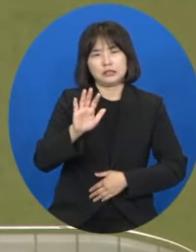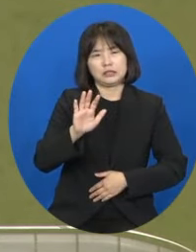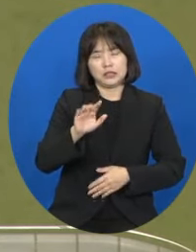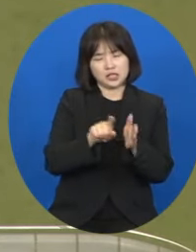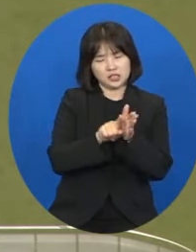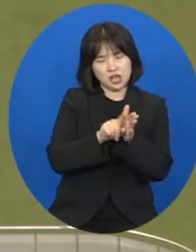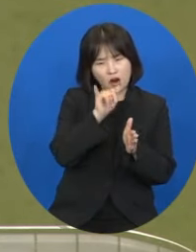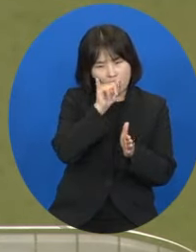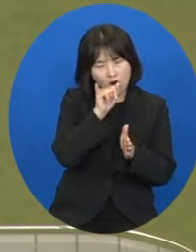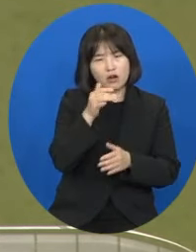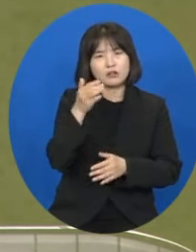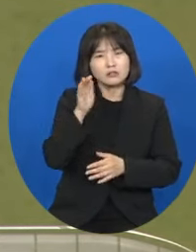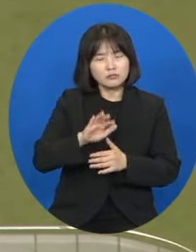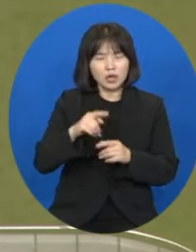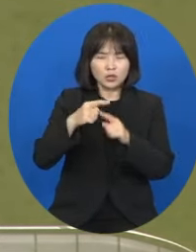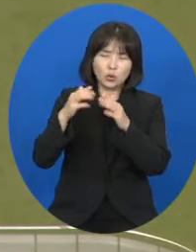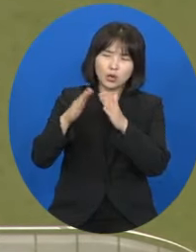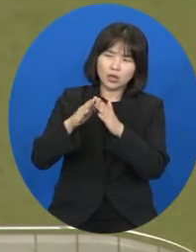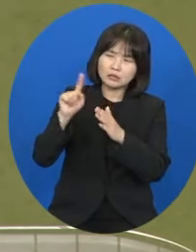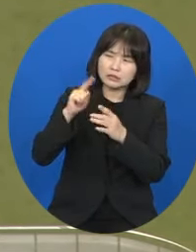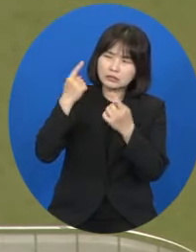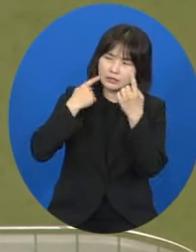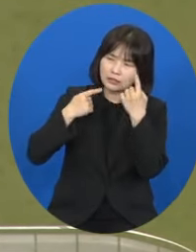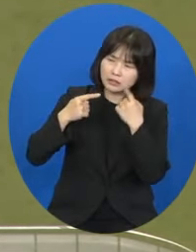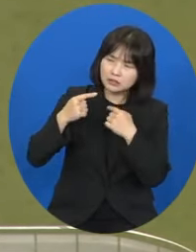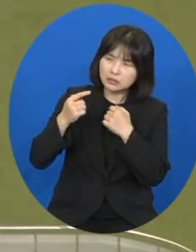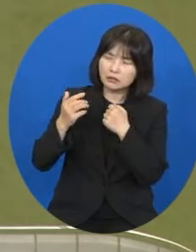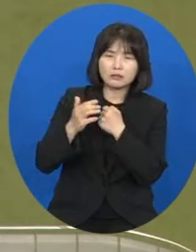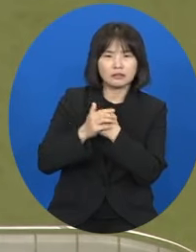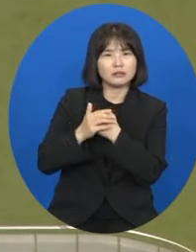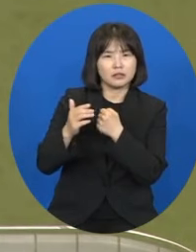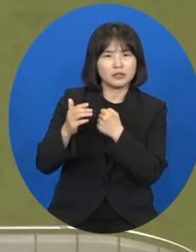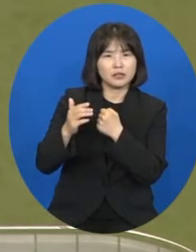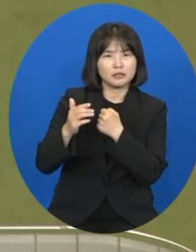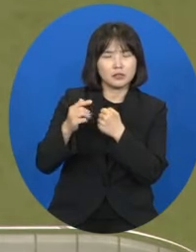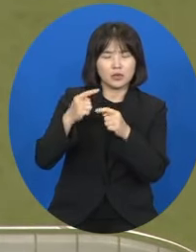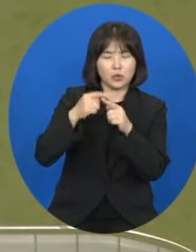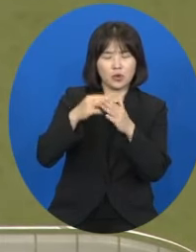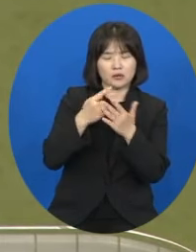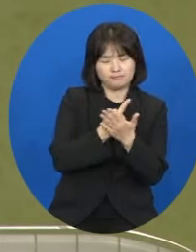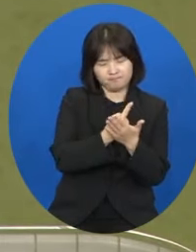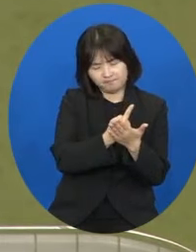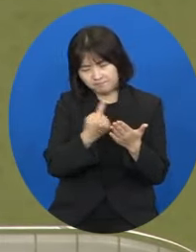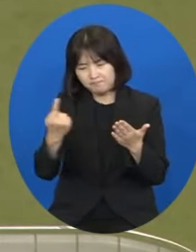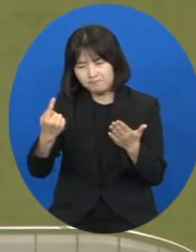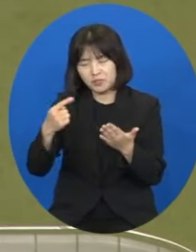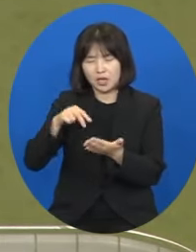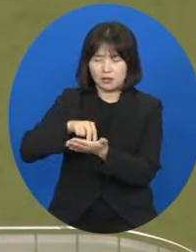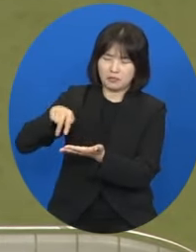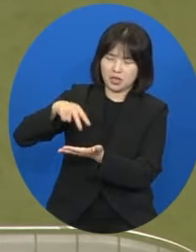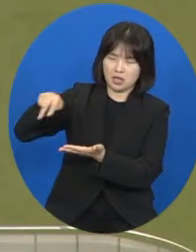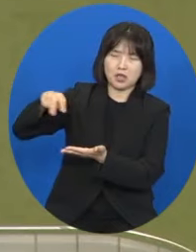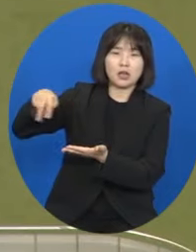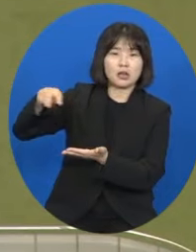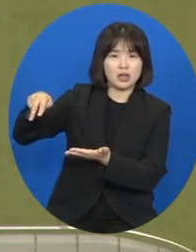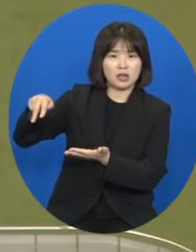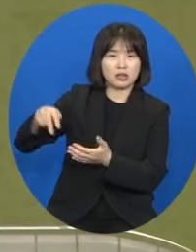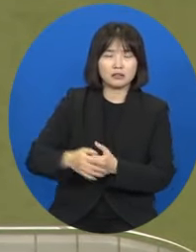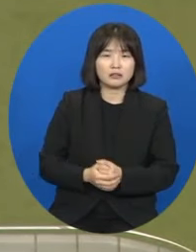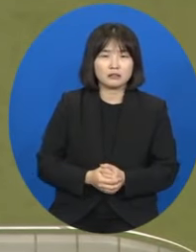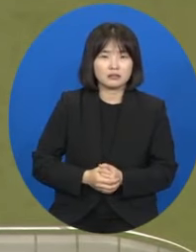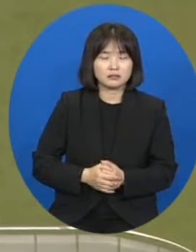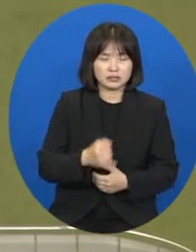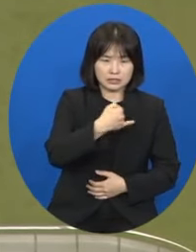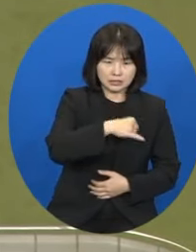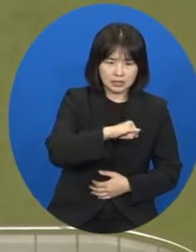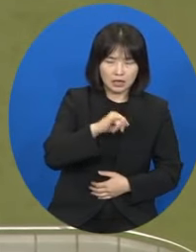있으시지만 교회에서 어떤 상처가 있으셨는지 교회를 떠나시고 그렇게 방황을 하신 겁니다. 이 딸이